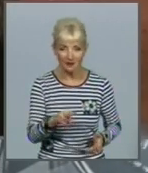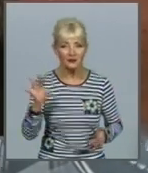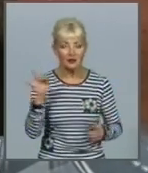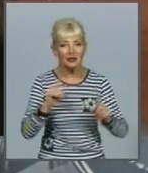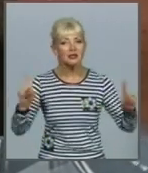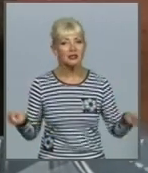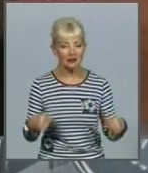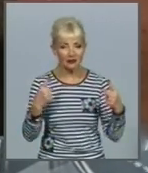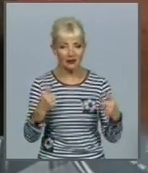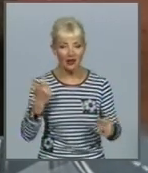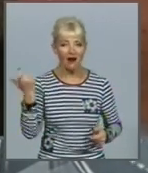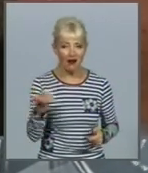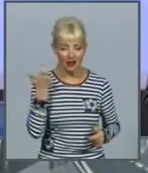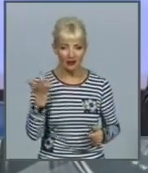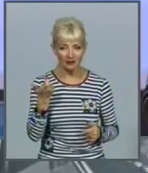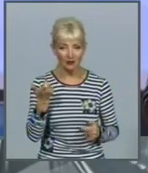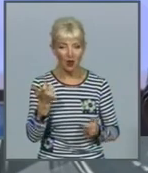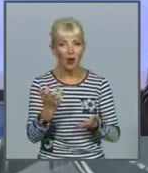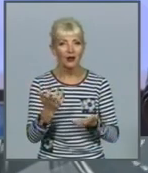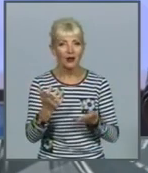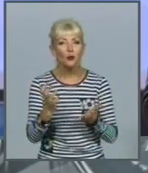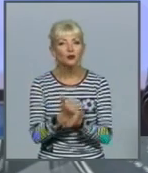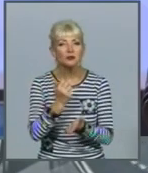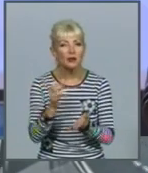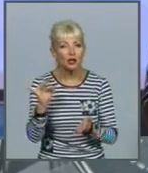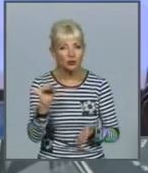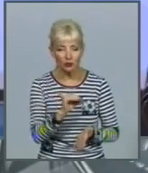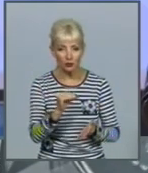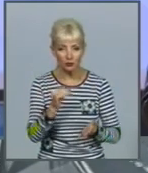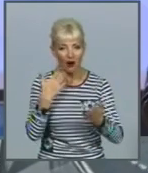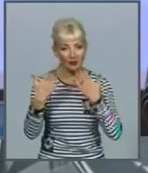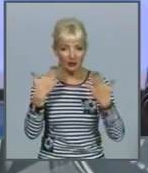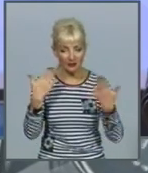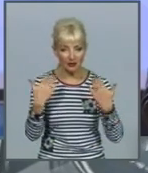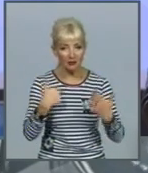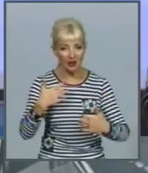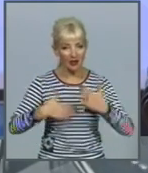Харькову успешную атмосферу. Мне очень радостно, что за последние 3 года